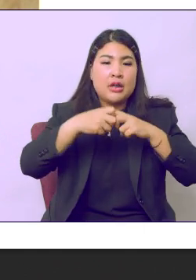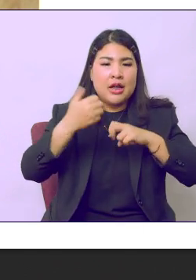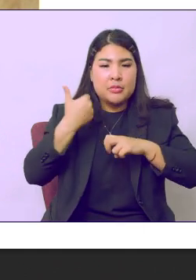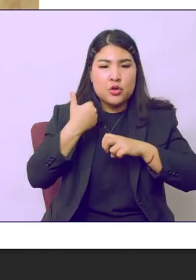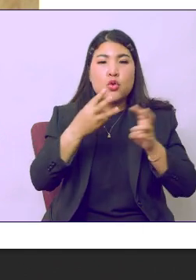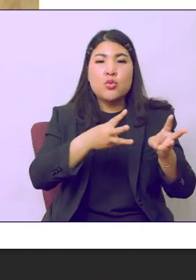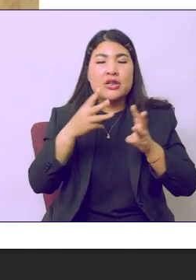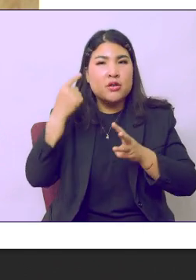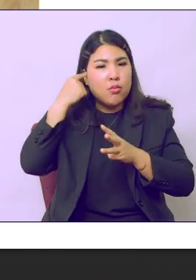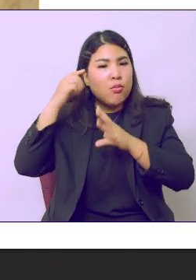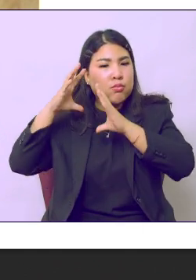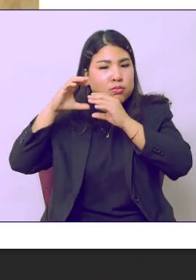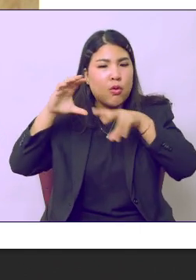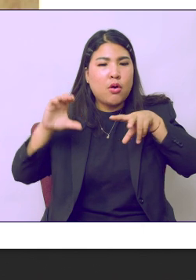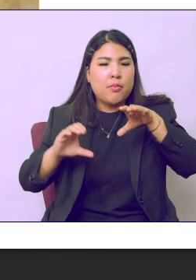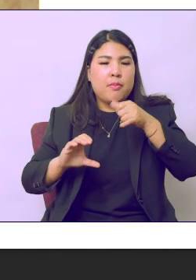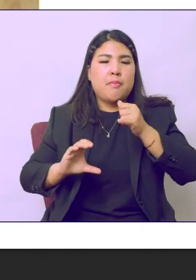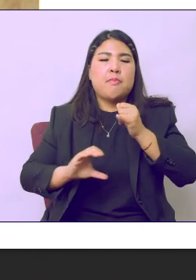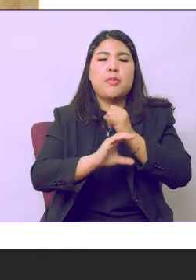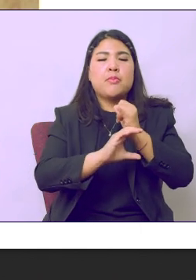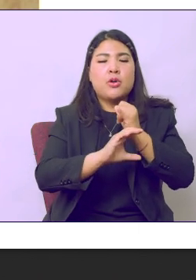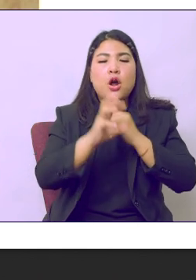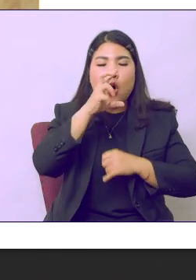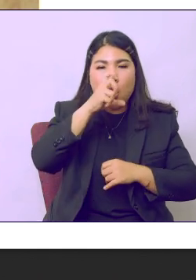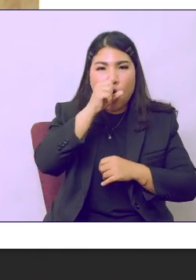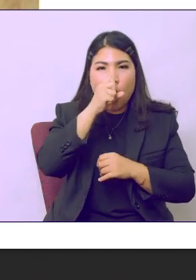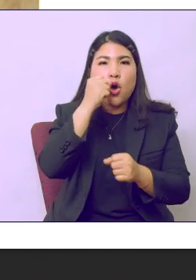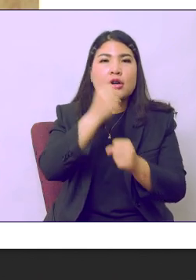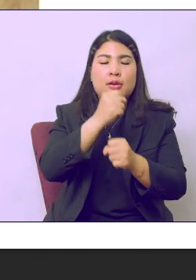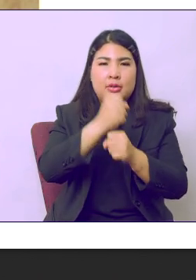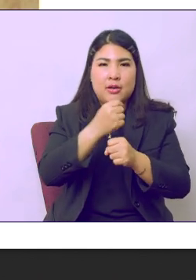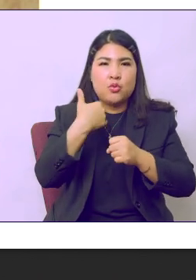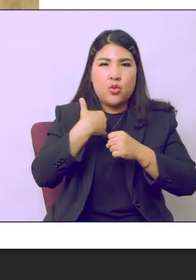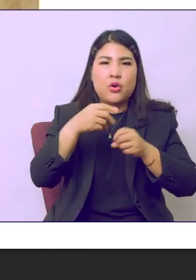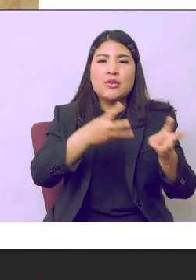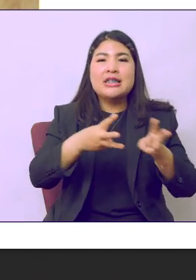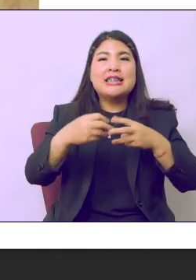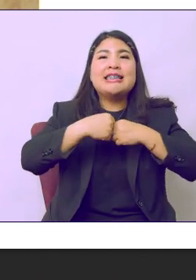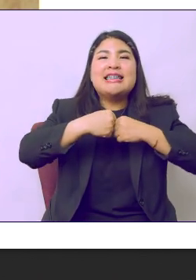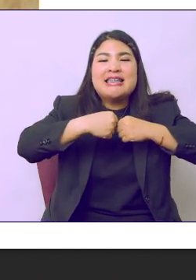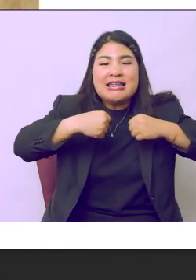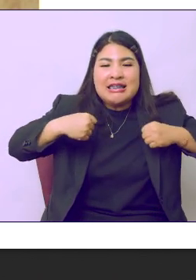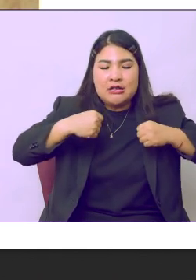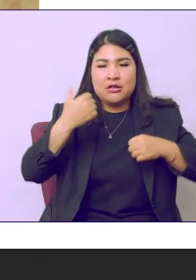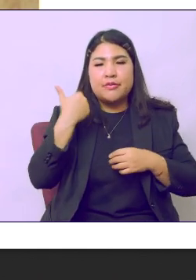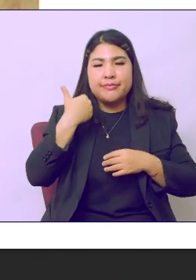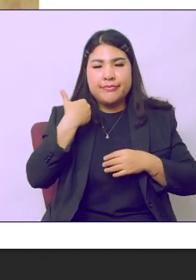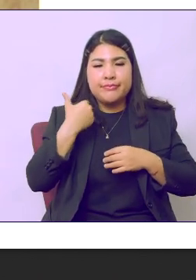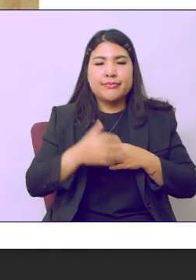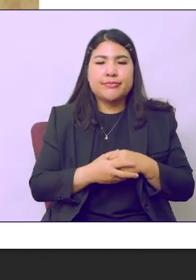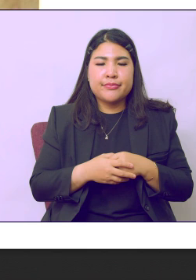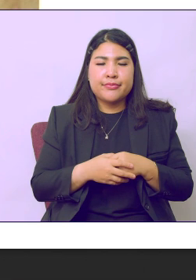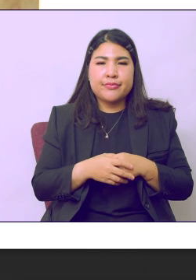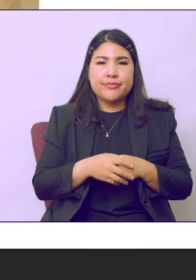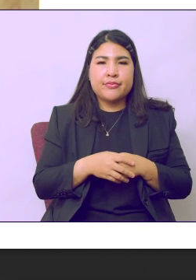หมอนเนี่ยนะครับมาลองให้เป็นพีระมิดแล้วก็ให้น้องพับตัวลงไปตัวนี้จะเป็นยืดนะครับยืดตามแนวของอ่าหลัง